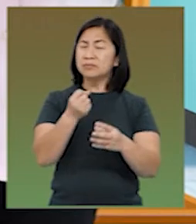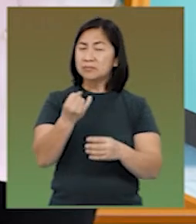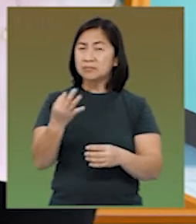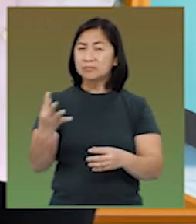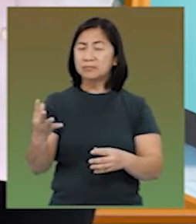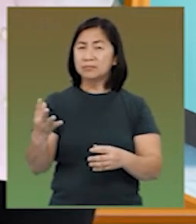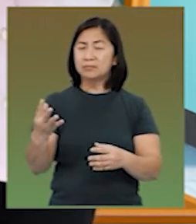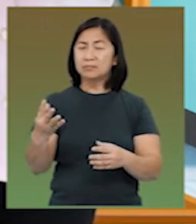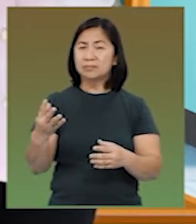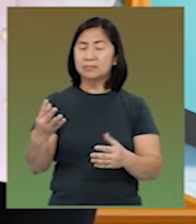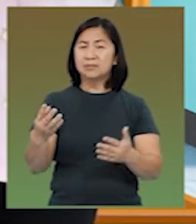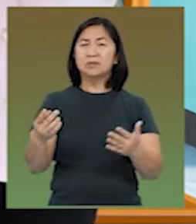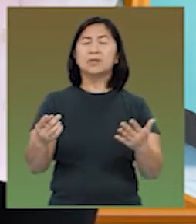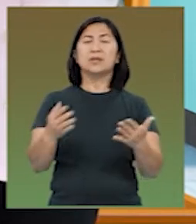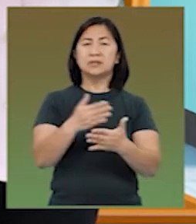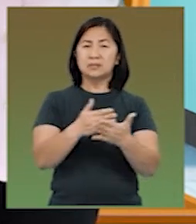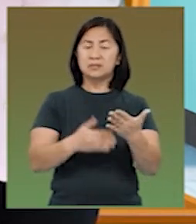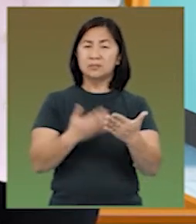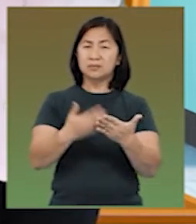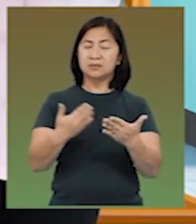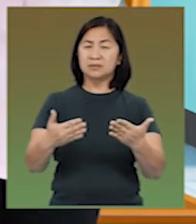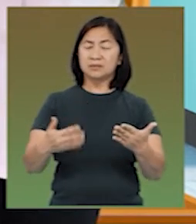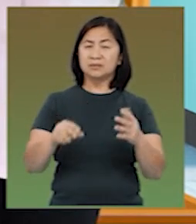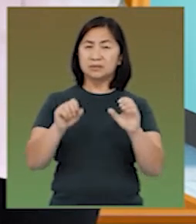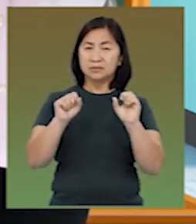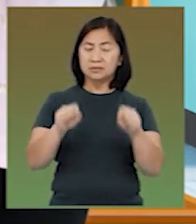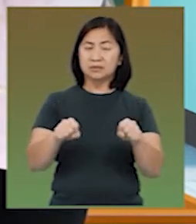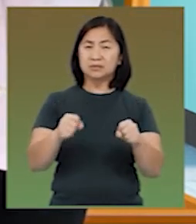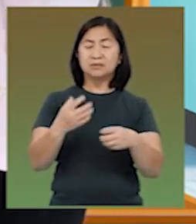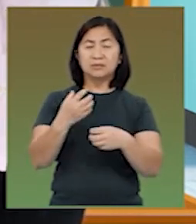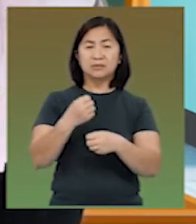of the amount that something can hold.